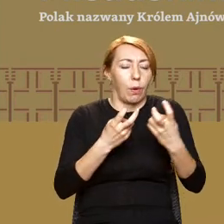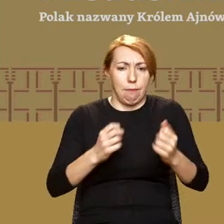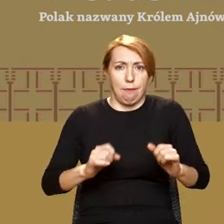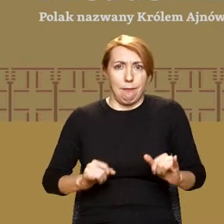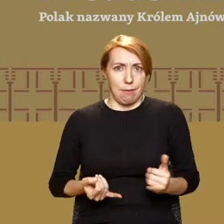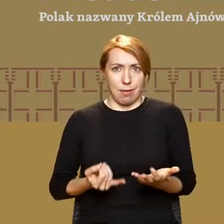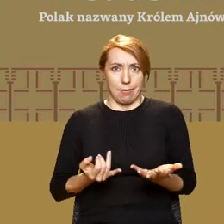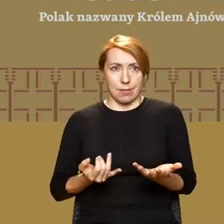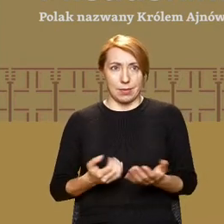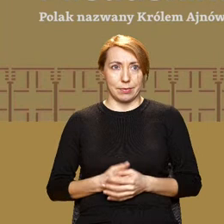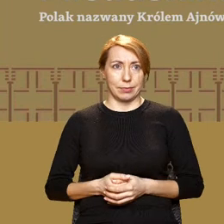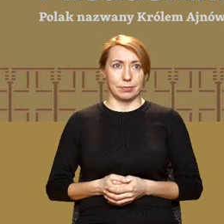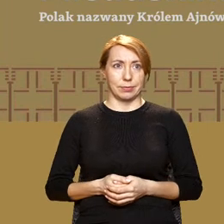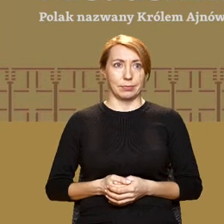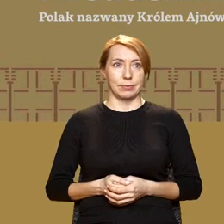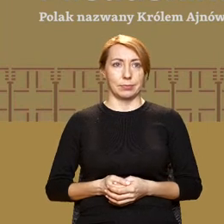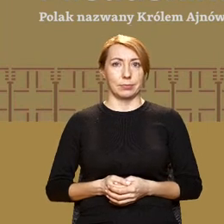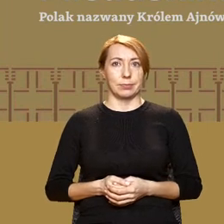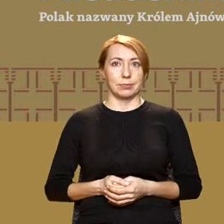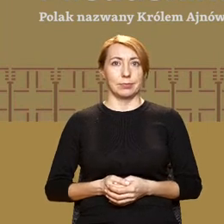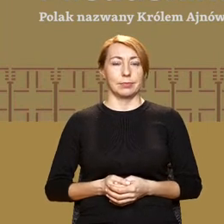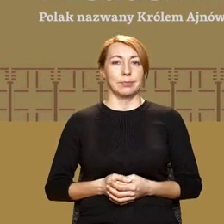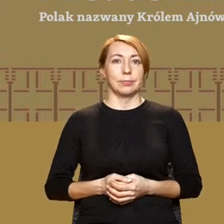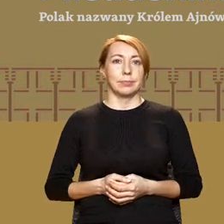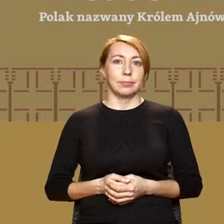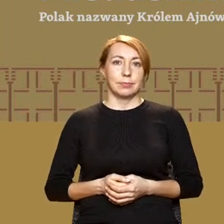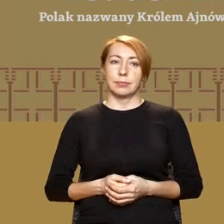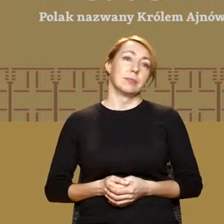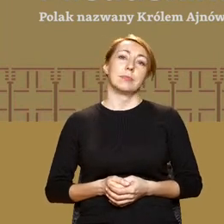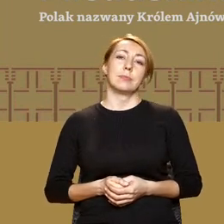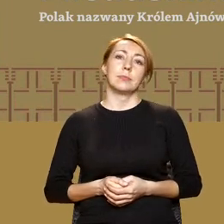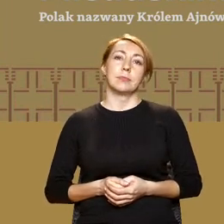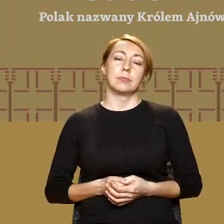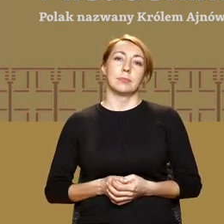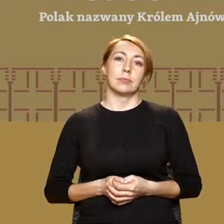Jak tutaj powiedziała pani Ewa, że udało mi się ogarnąć.